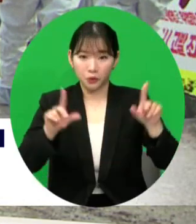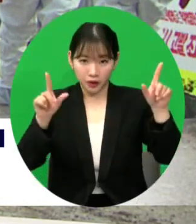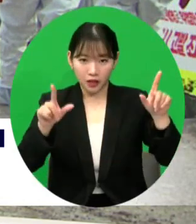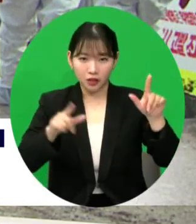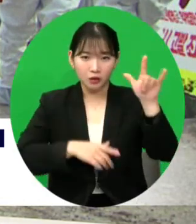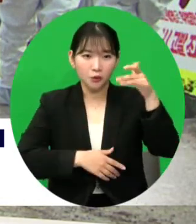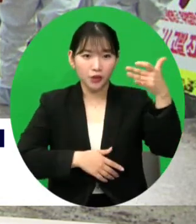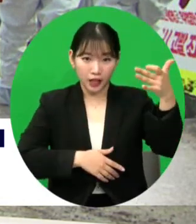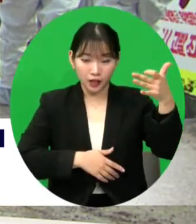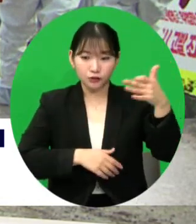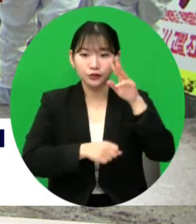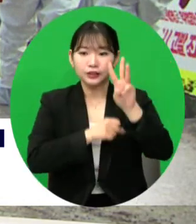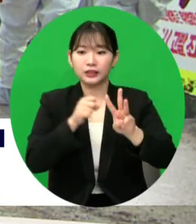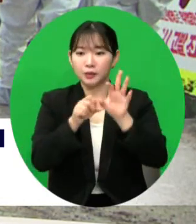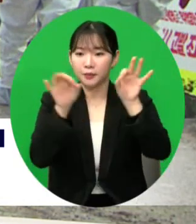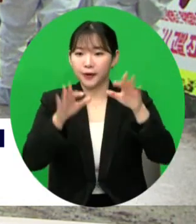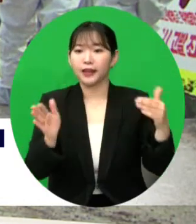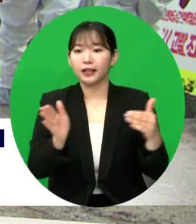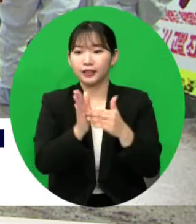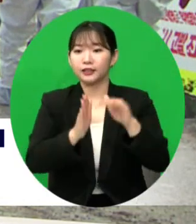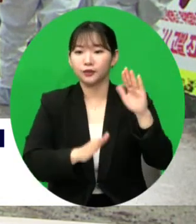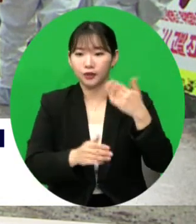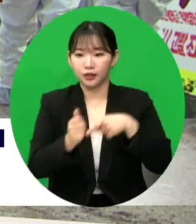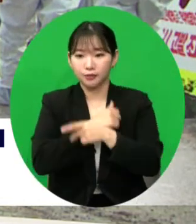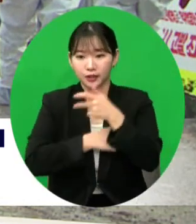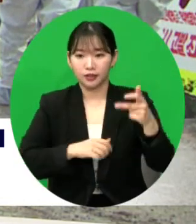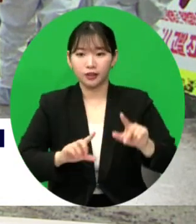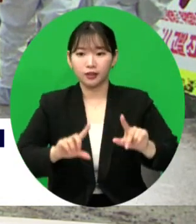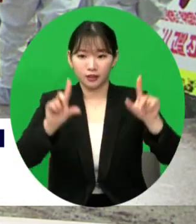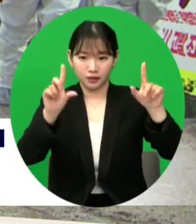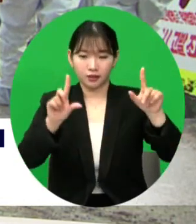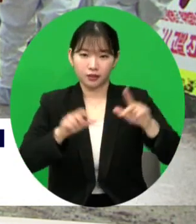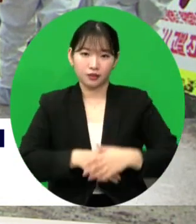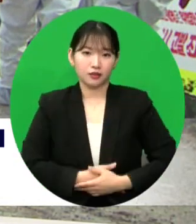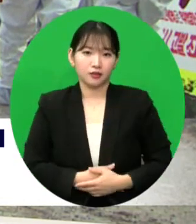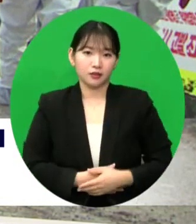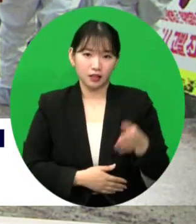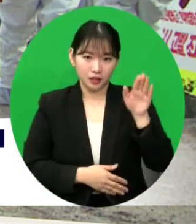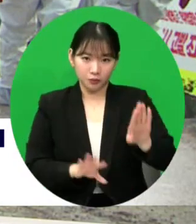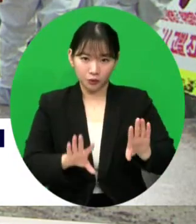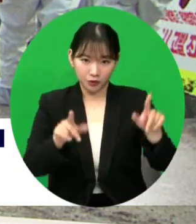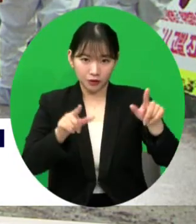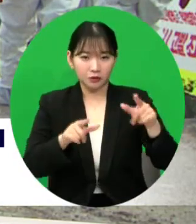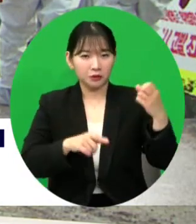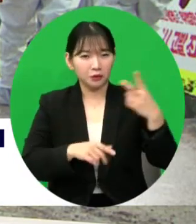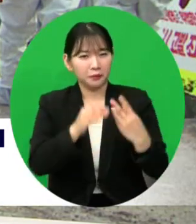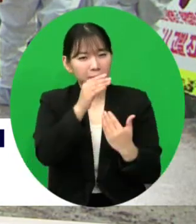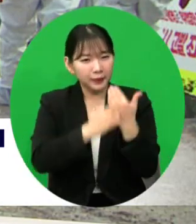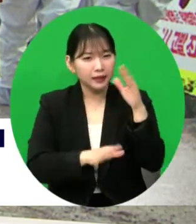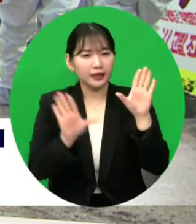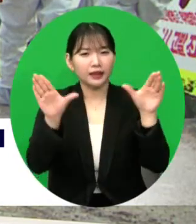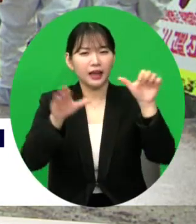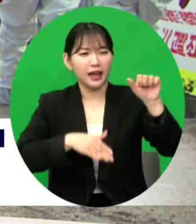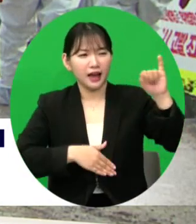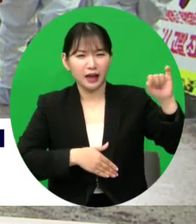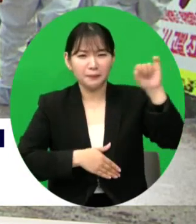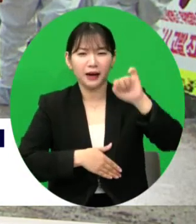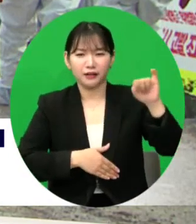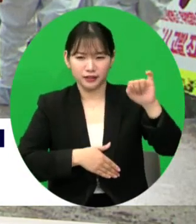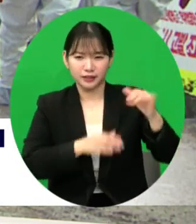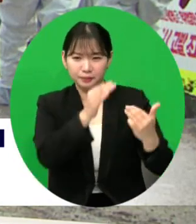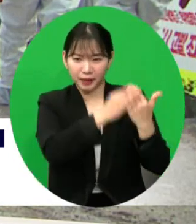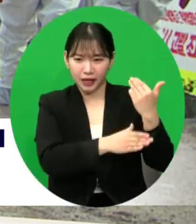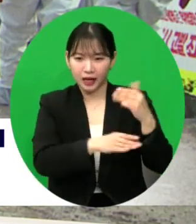2023년은 코로나19가 3년여 만에 종료된 뜻깊은 해였습니다. 하지만 올해도 어김없이 찾아온 조류 인플루엔자와